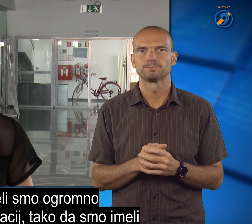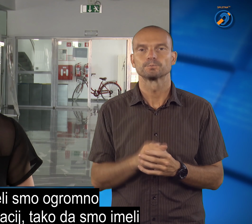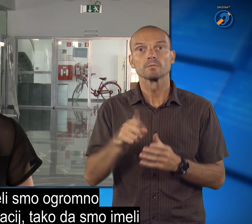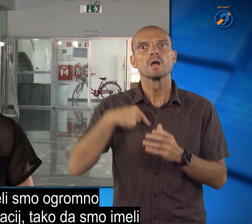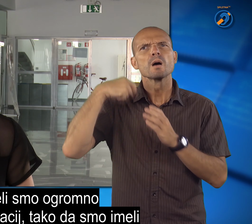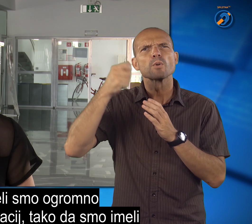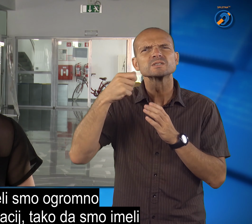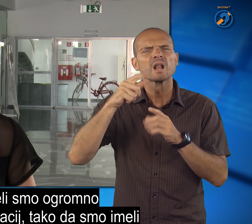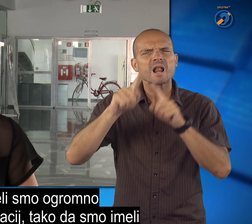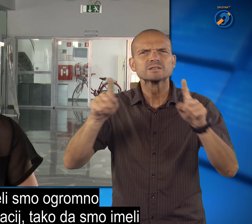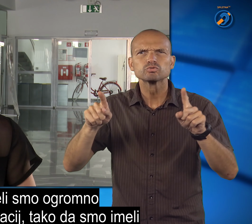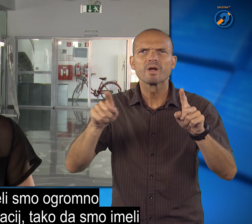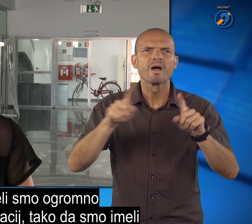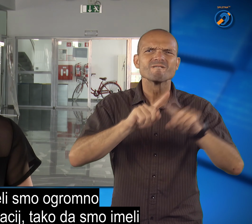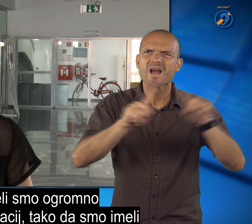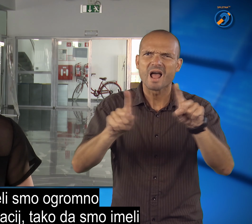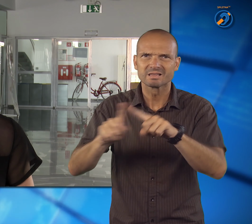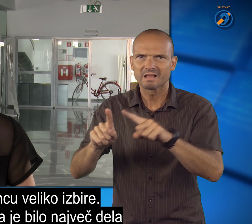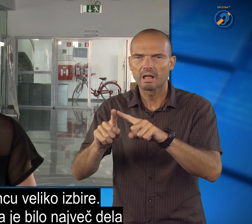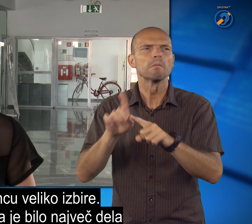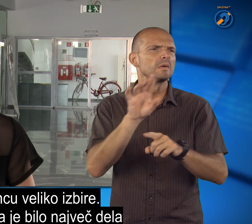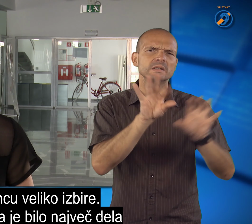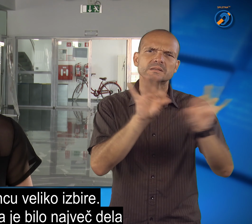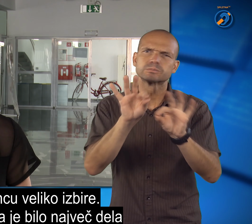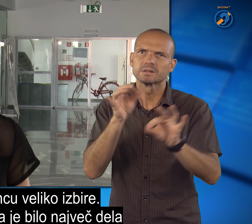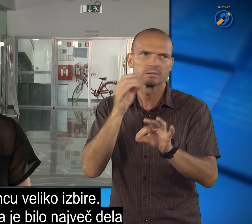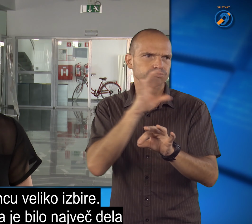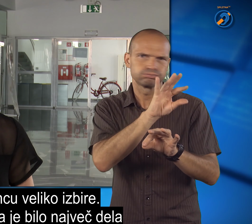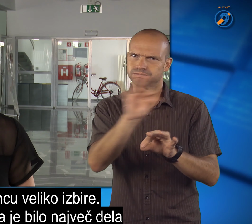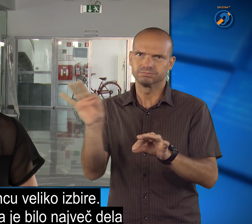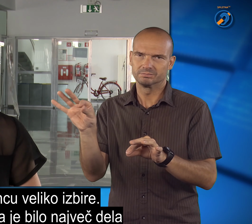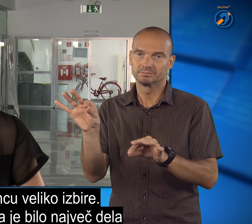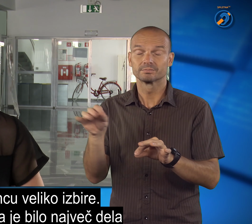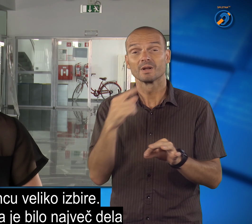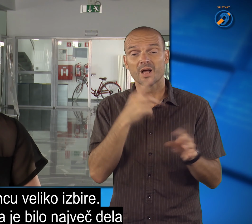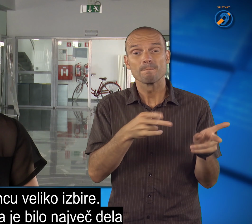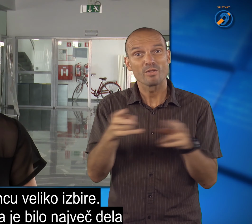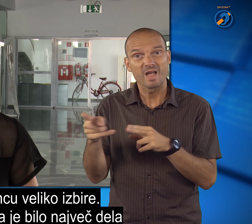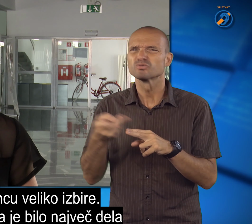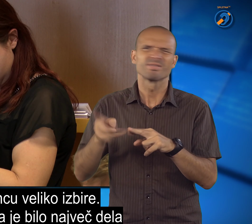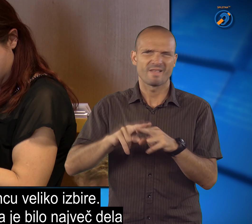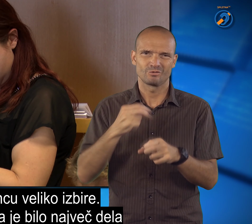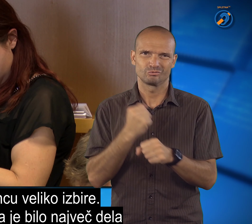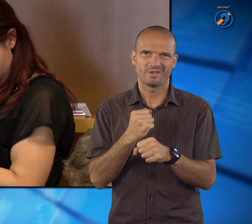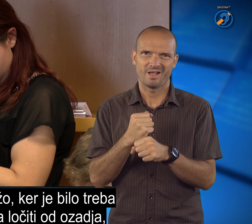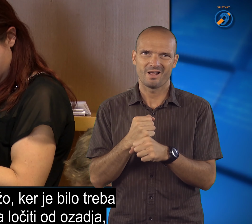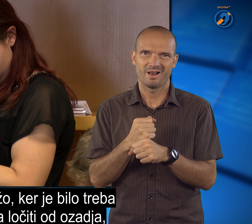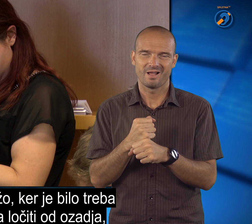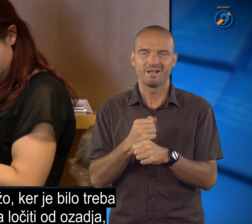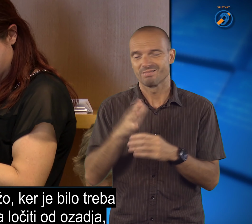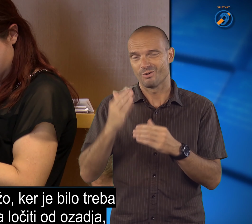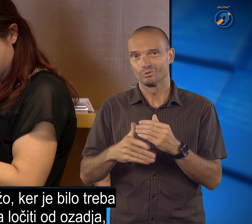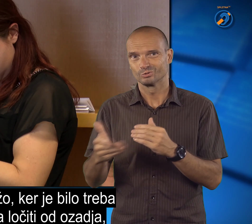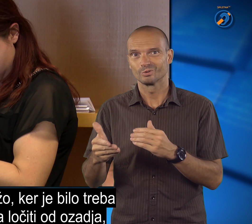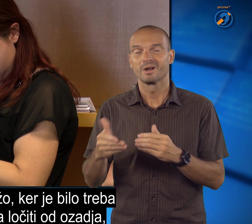smo ogromno različnih variacij, tako da smo imeli velike izbire na koncu. Seveda je pa z montažo je bilo največ dela na koncu, ker